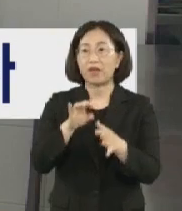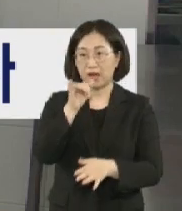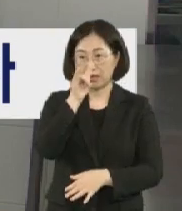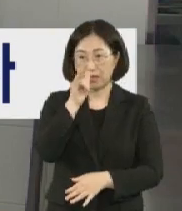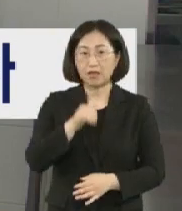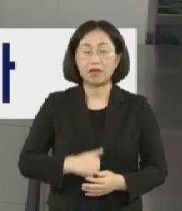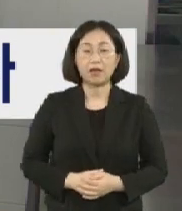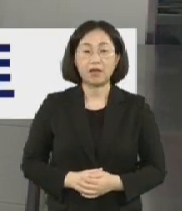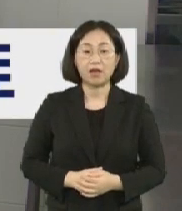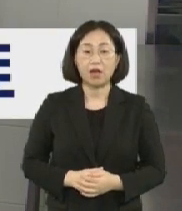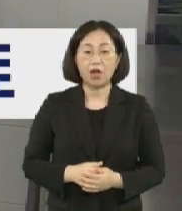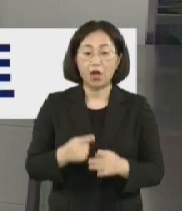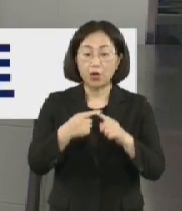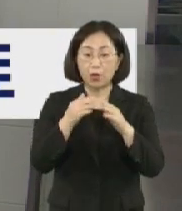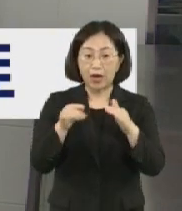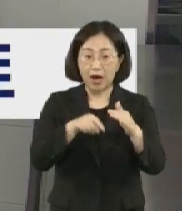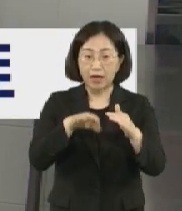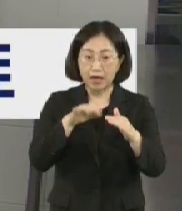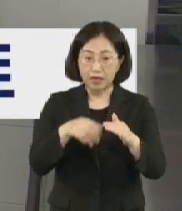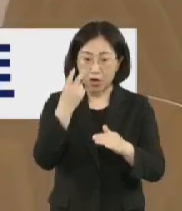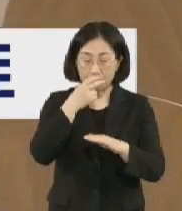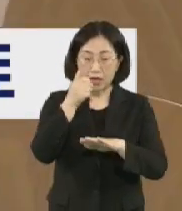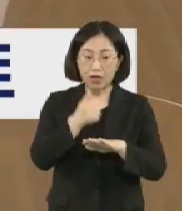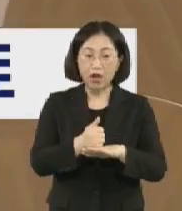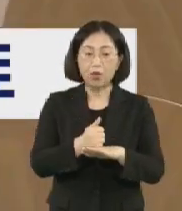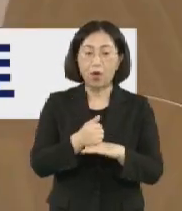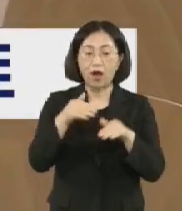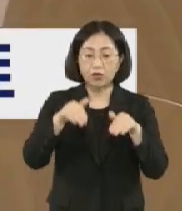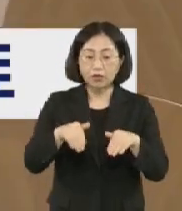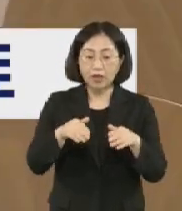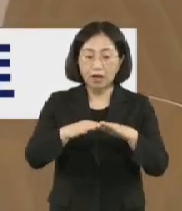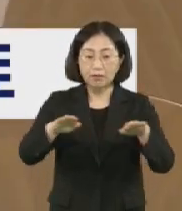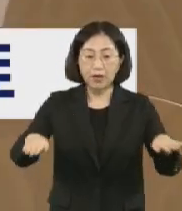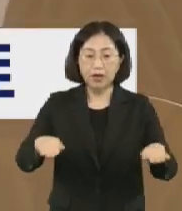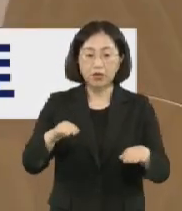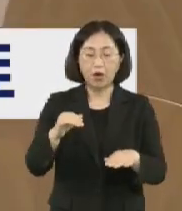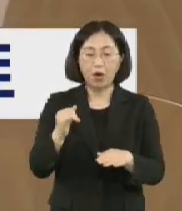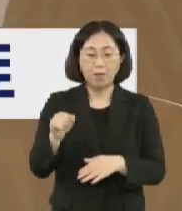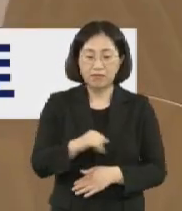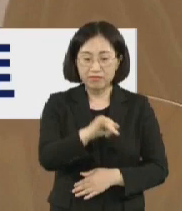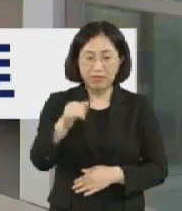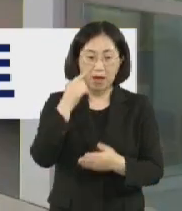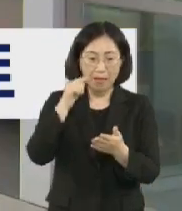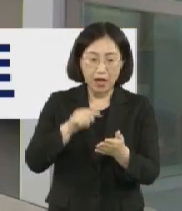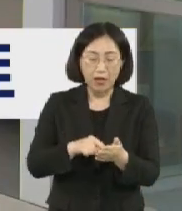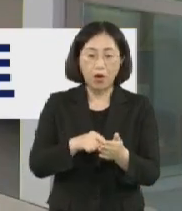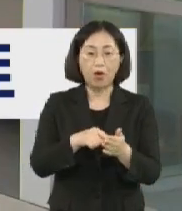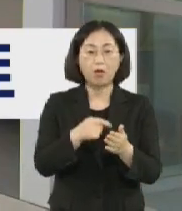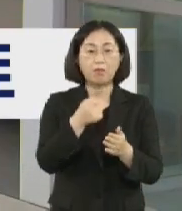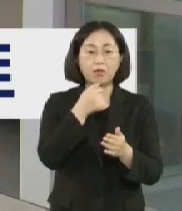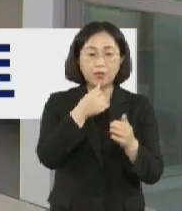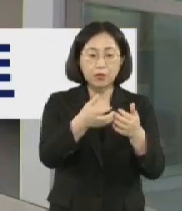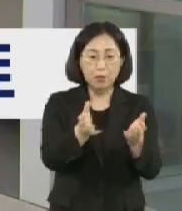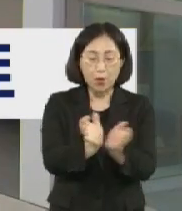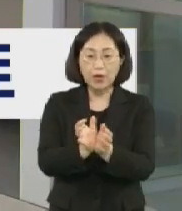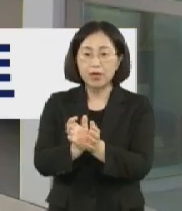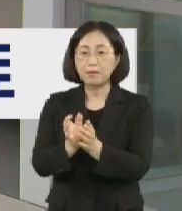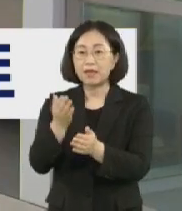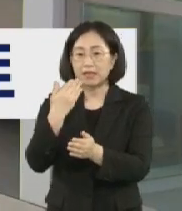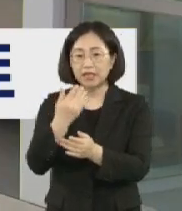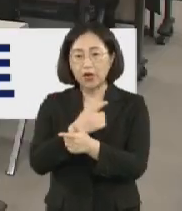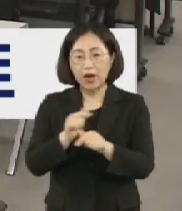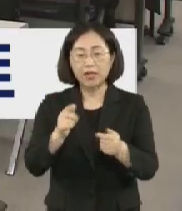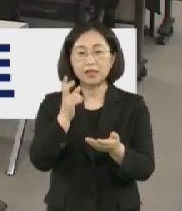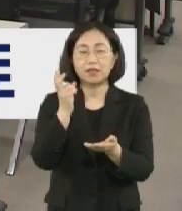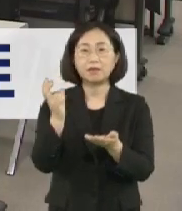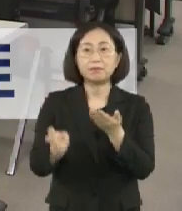있습니다. 또 교회 내 검사 결과 주방 식탁과 의자에서도 양성 반응이 나왔다며 소모임과 식사 등 방역수칙 위반 여부도 조사